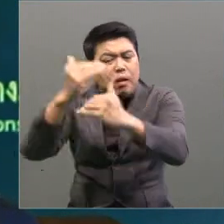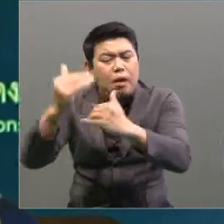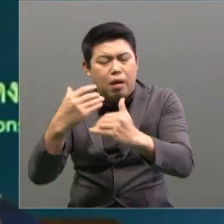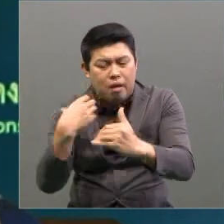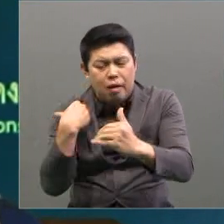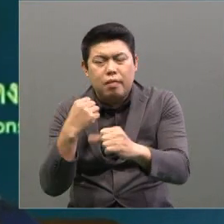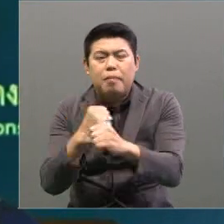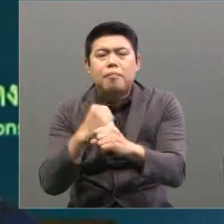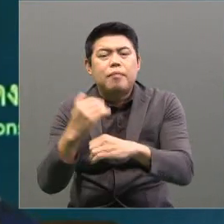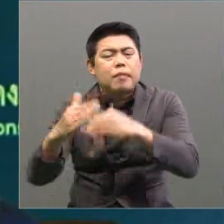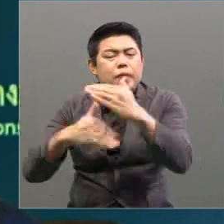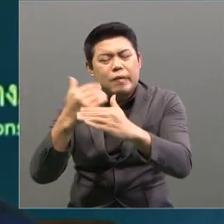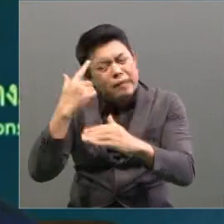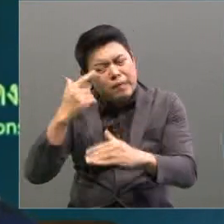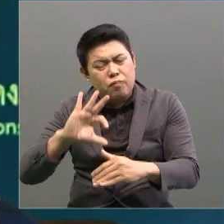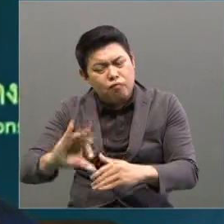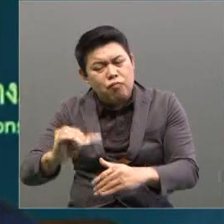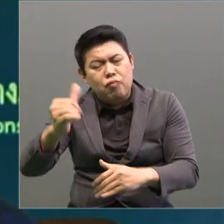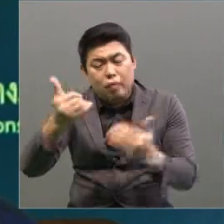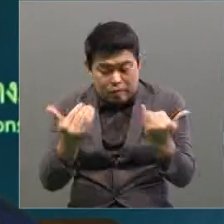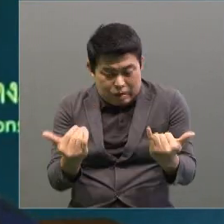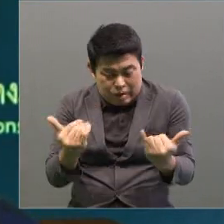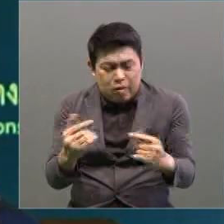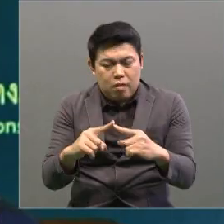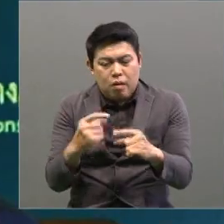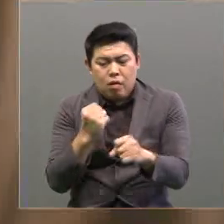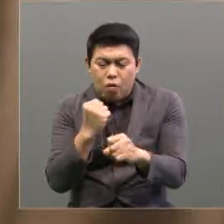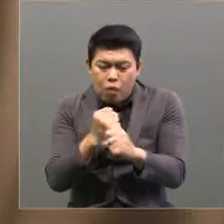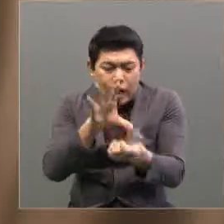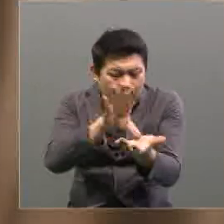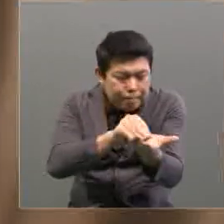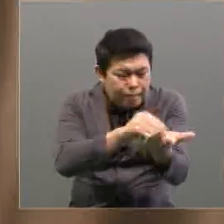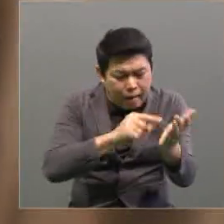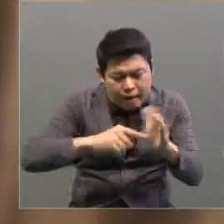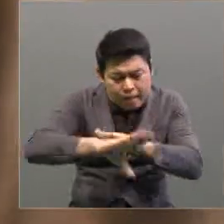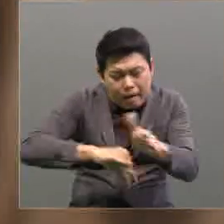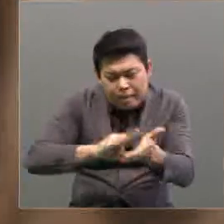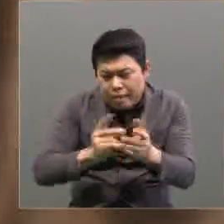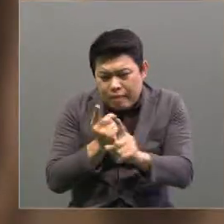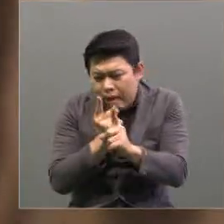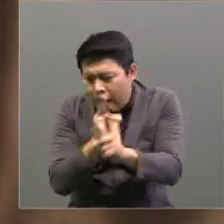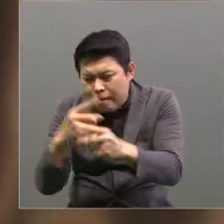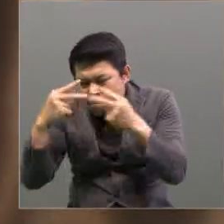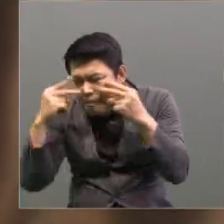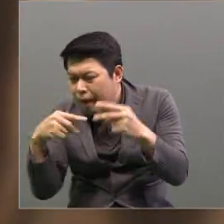ำลังดำเนินไปในทิศทางที่ดีโดยตอนนี้เจ้าหน้าที่อยู่ระหว่างการรวบรวมหลักฐานเพื่อติดตามตัวคนร้าย